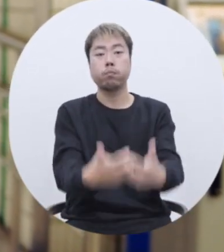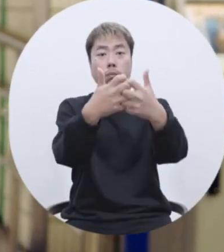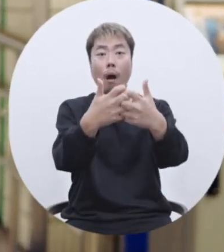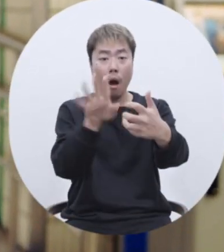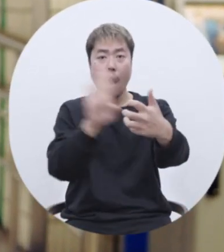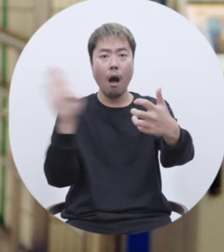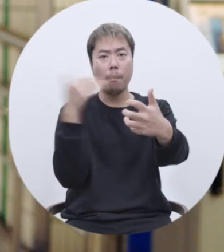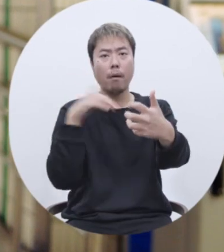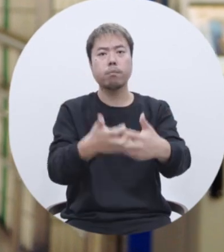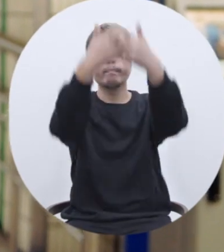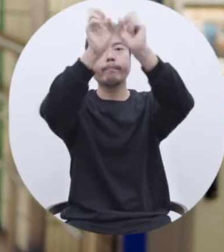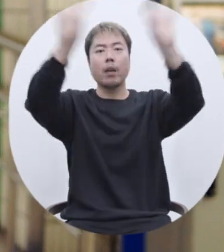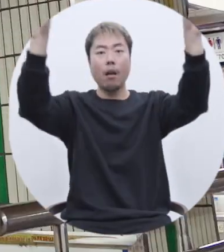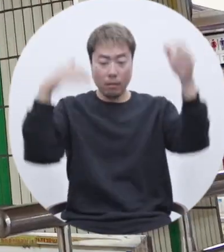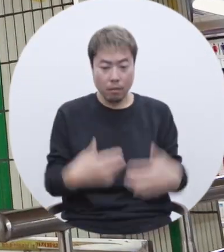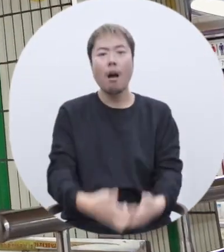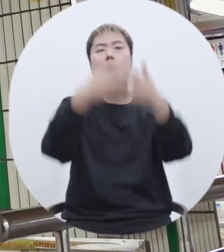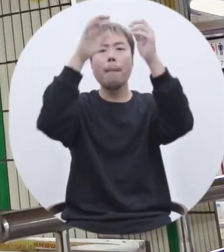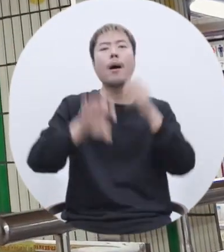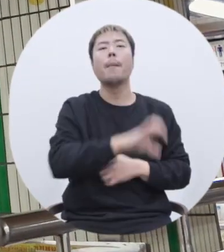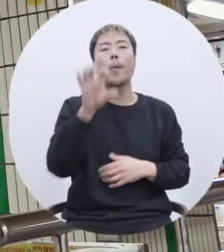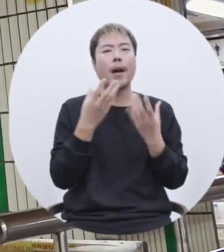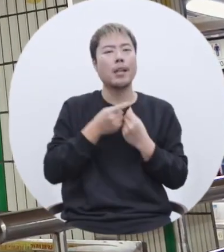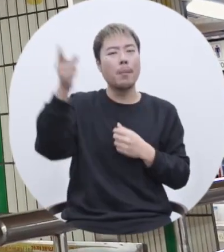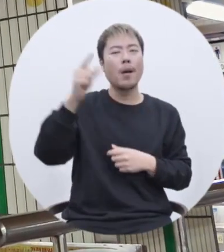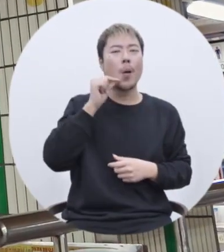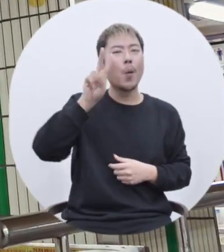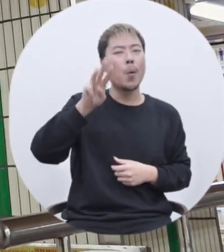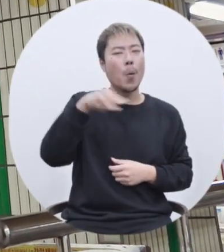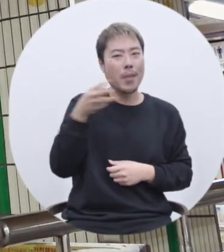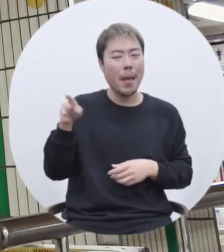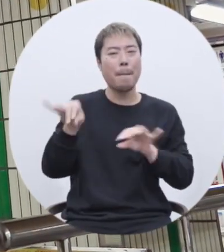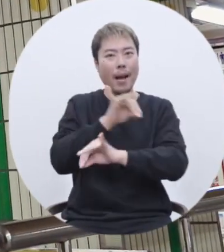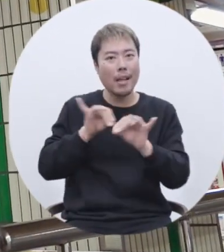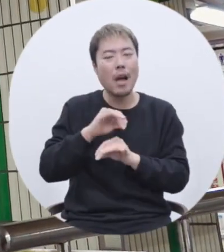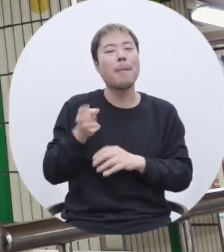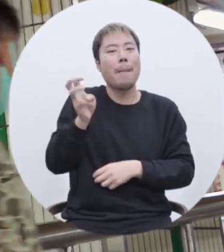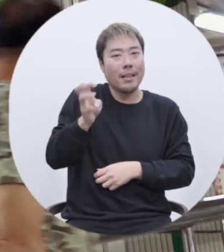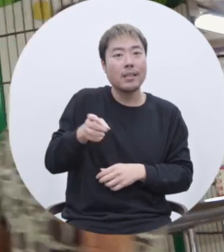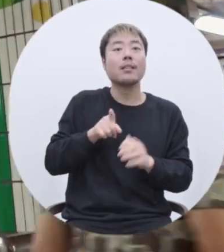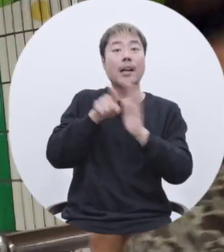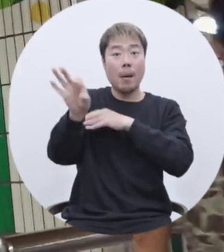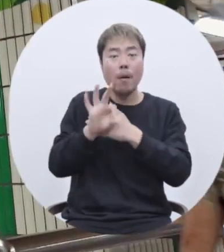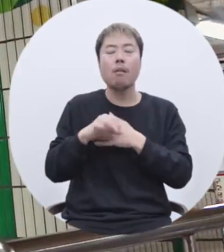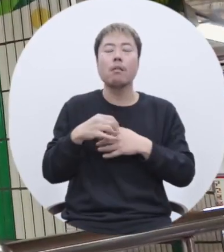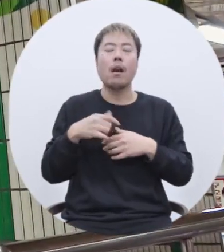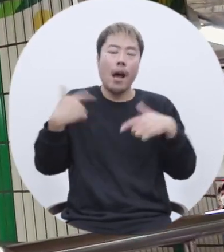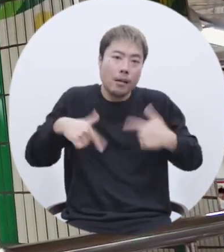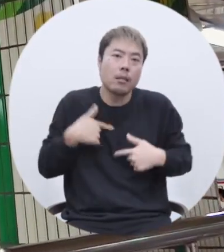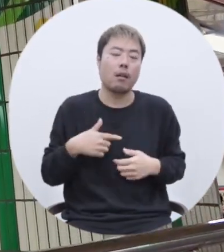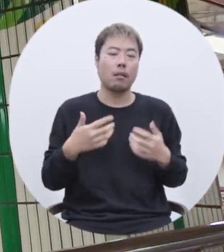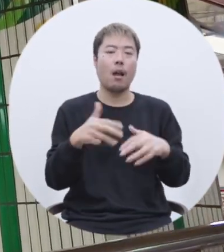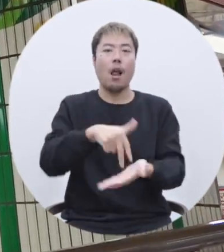거예요. 언제 빌 때까지. 저런 롯데백화점이나 롯데마트나 이런 데 가면은 그냥 계속 기다려야 되는 거예요. 주말 같을